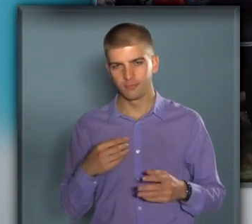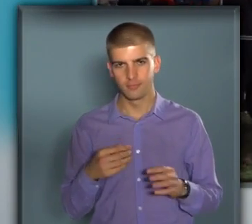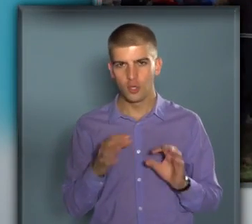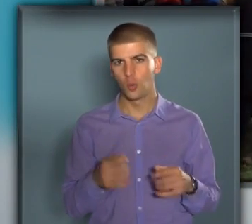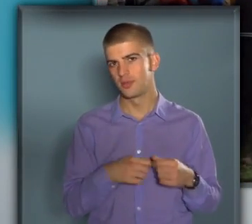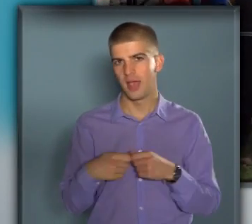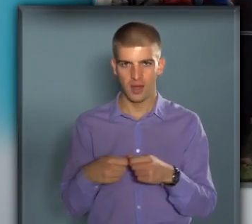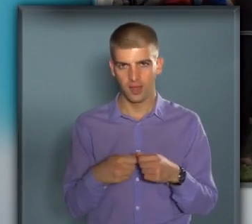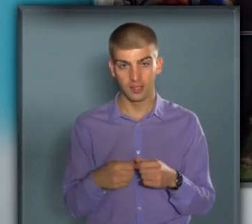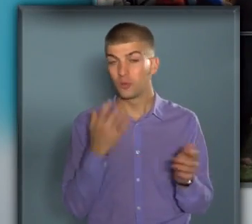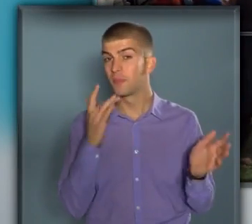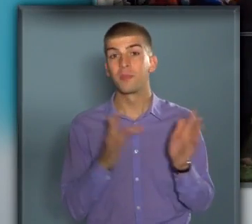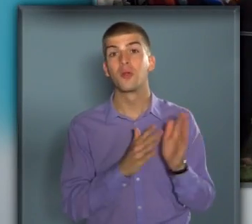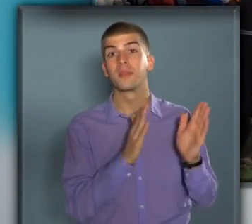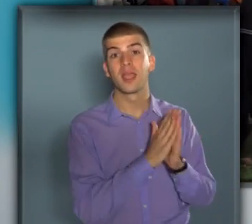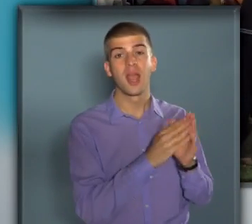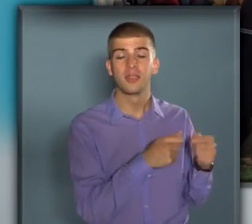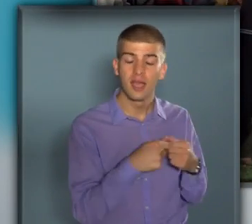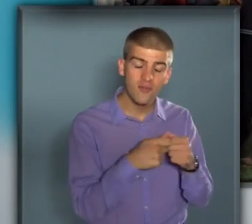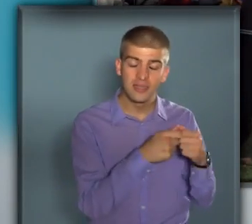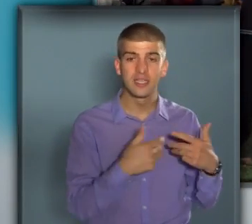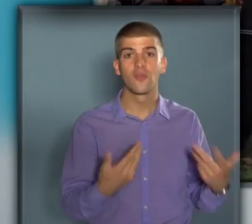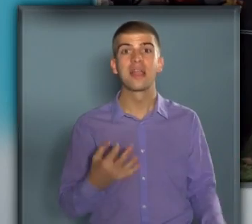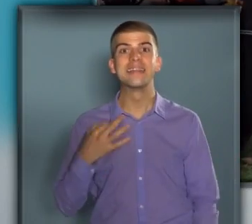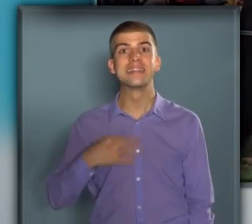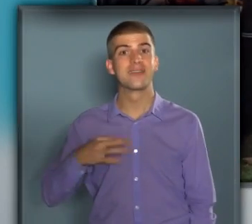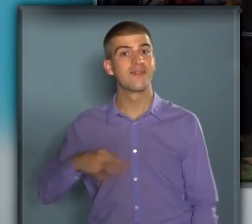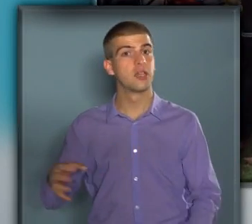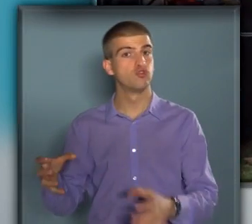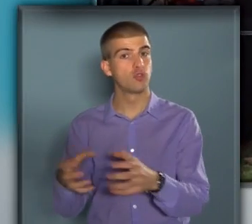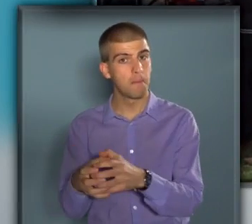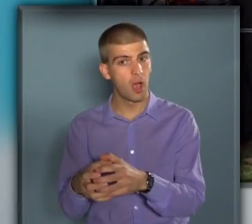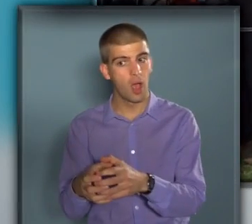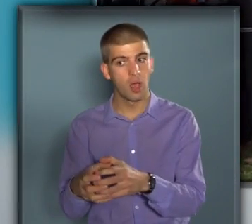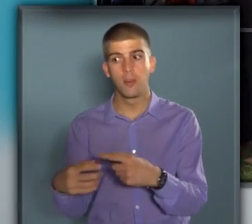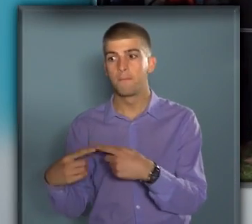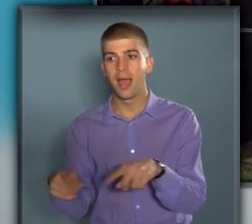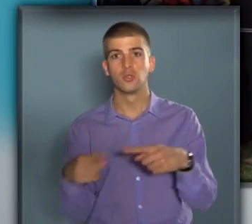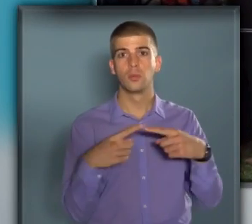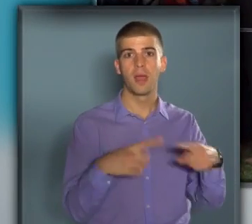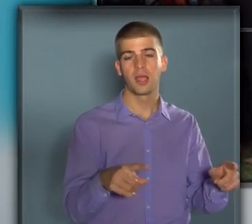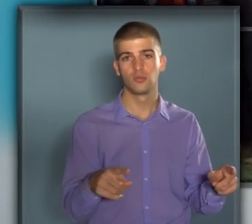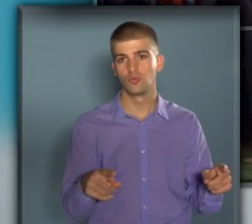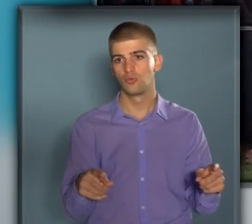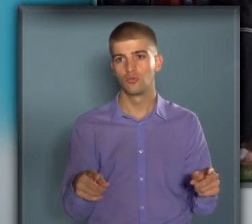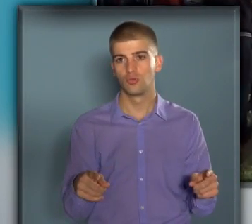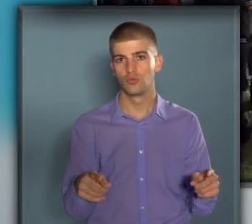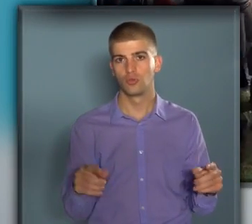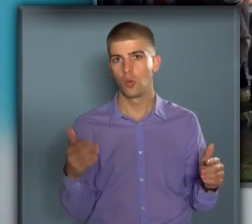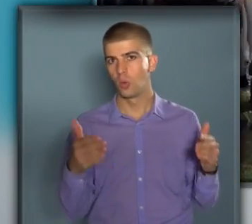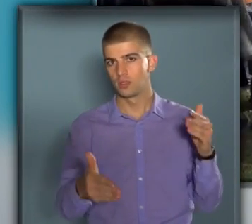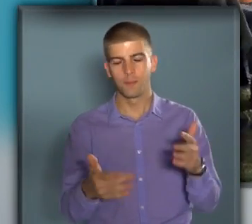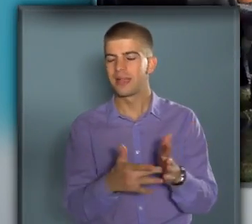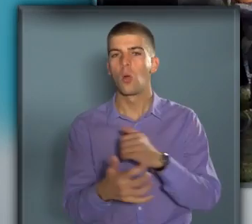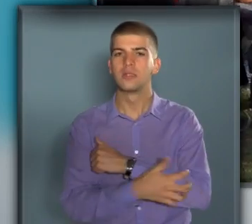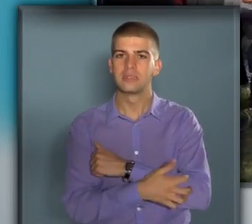egy egyházi szervezet és akár egy civil csapat egészen más oldalról tud megközelíteni mondjuk egy